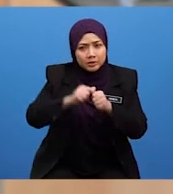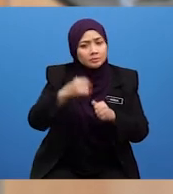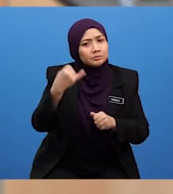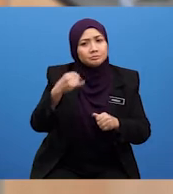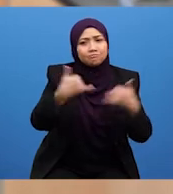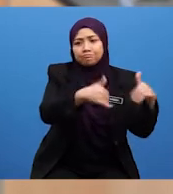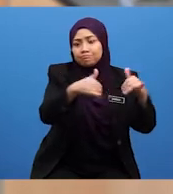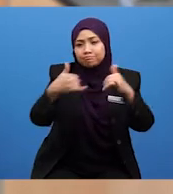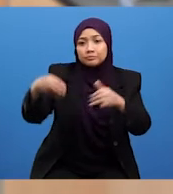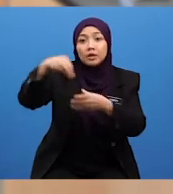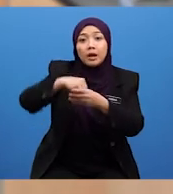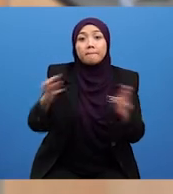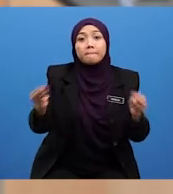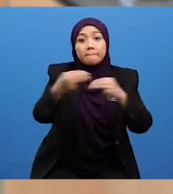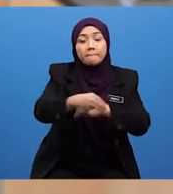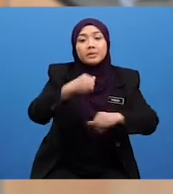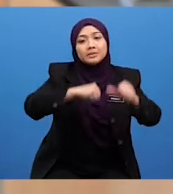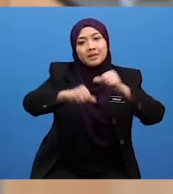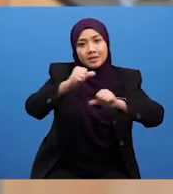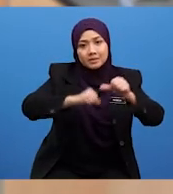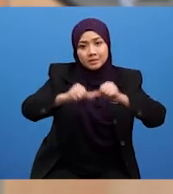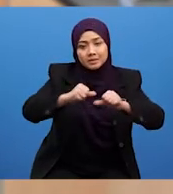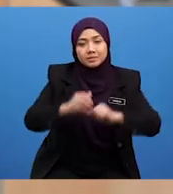bermain di dalam makmal sains.